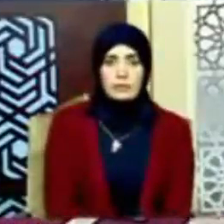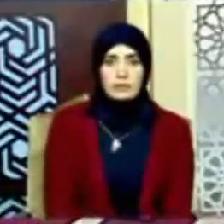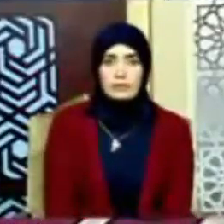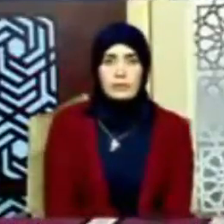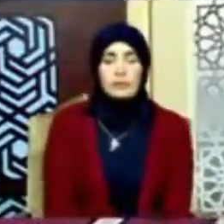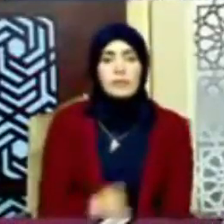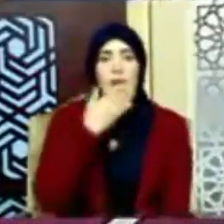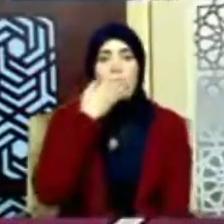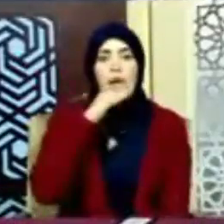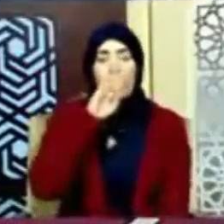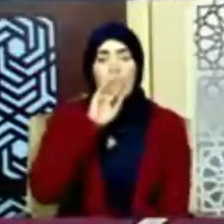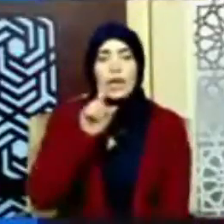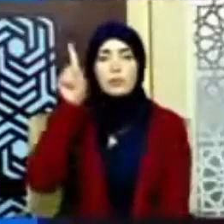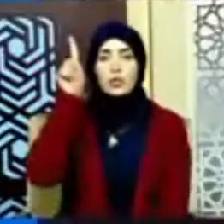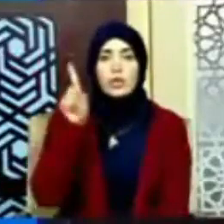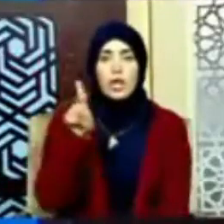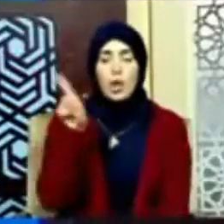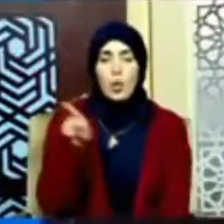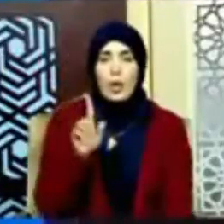الحمد لله وكفى،